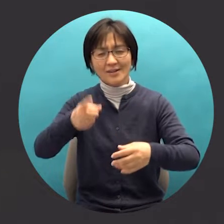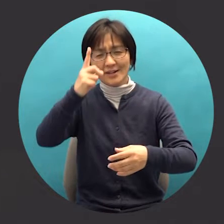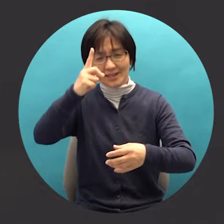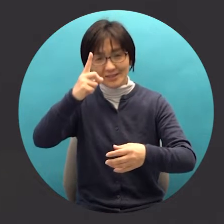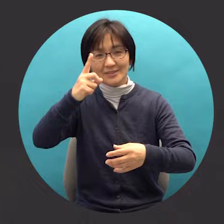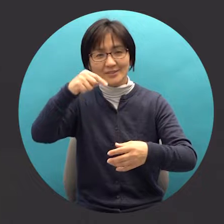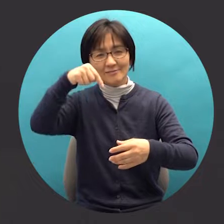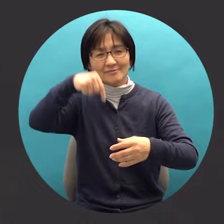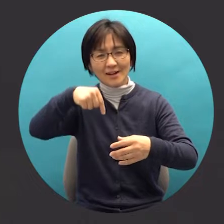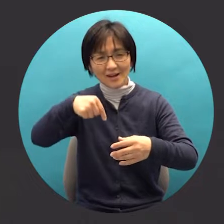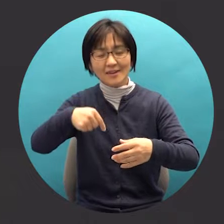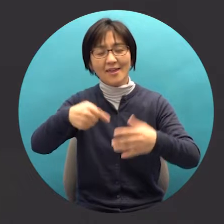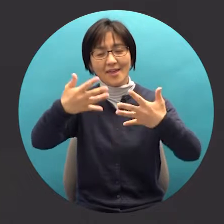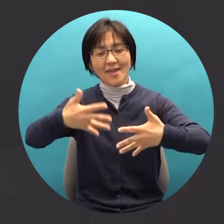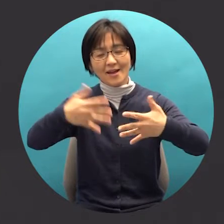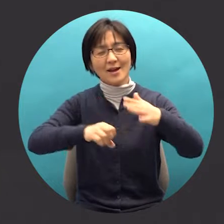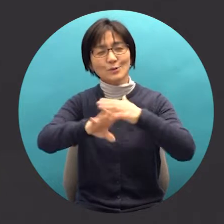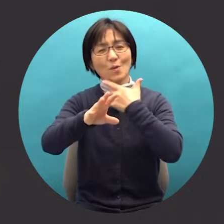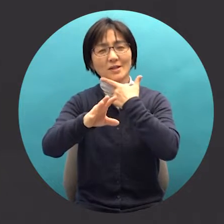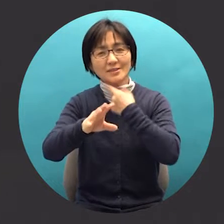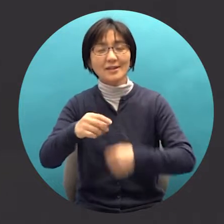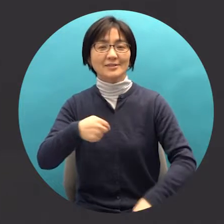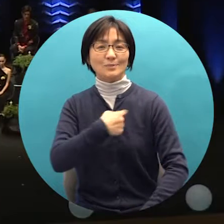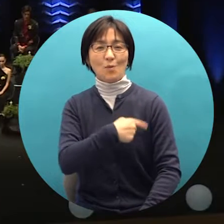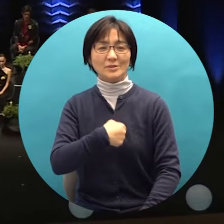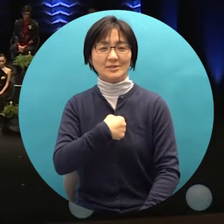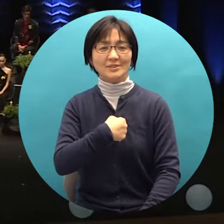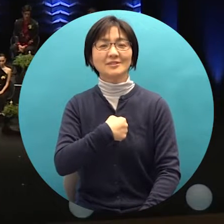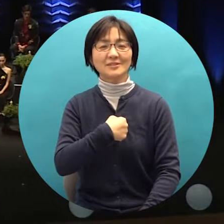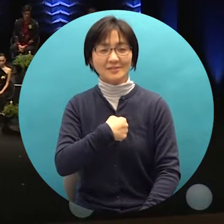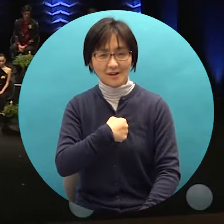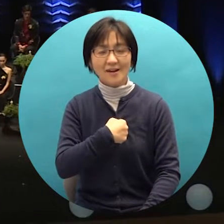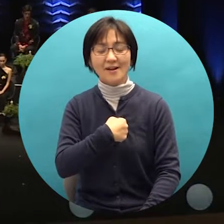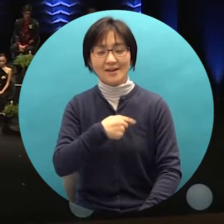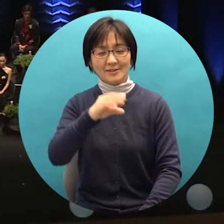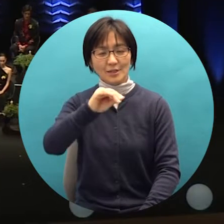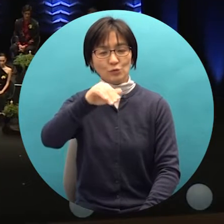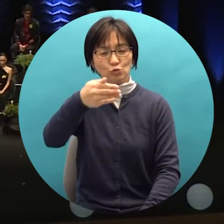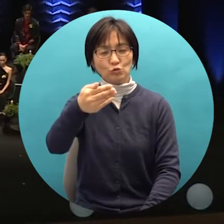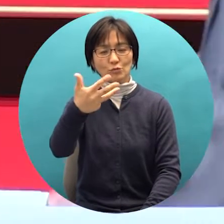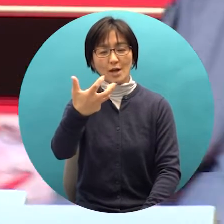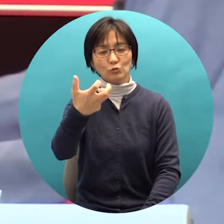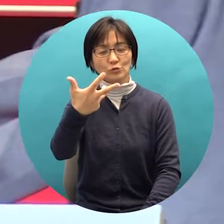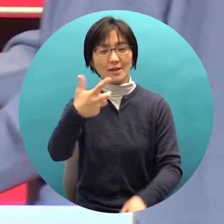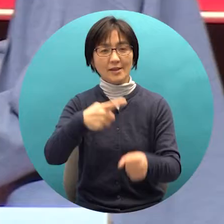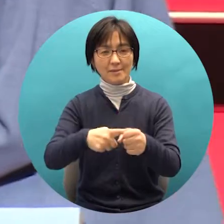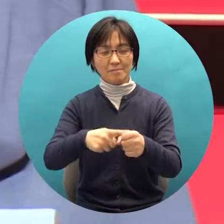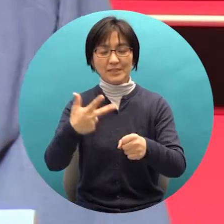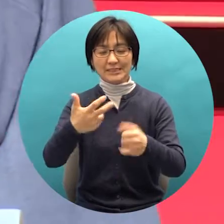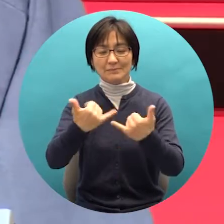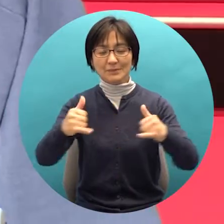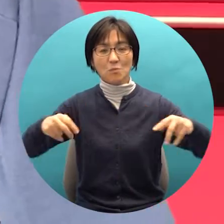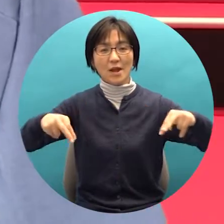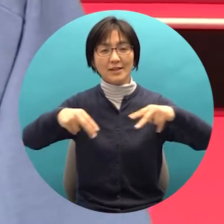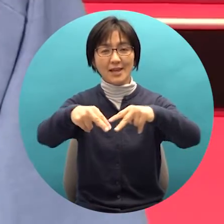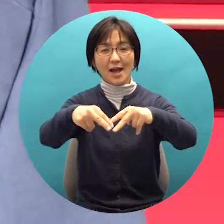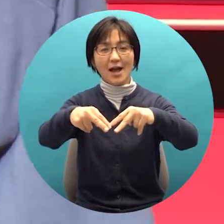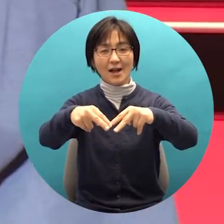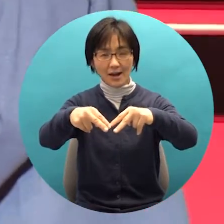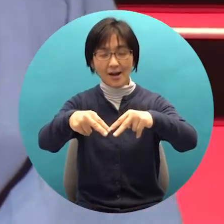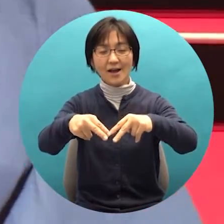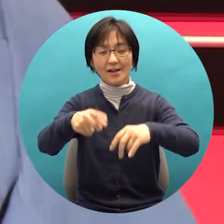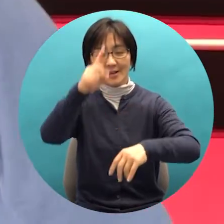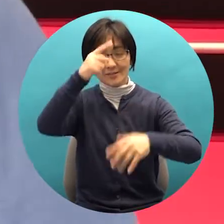ができない映画を上映したいという思いから、1987年に市民ボランティアによる市民活動